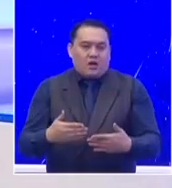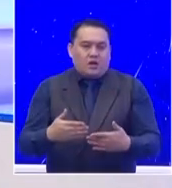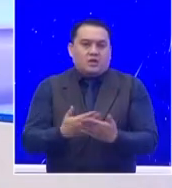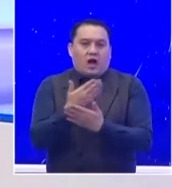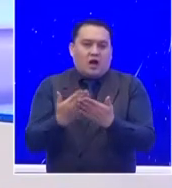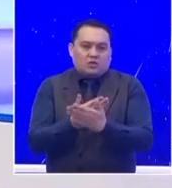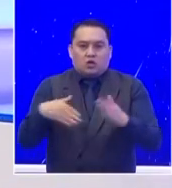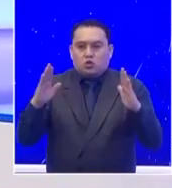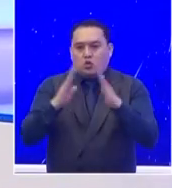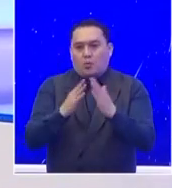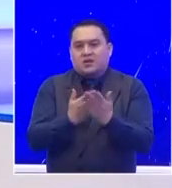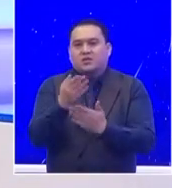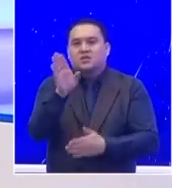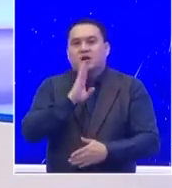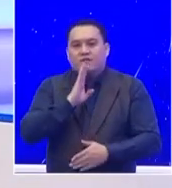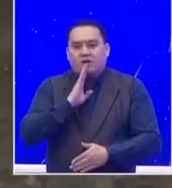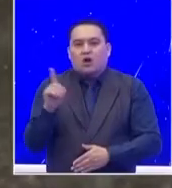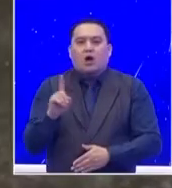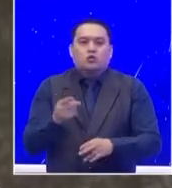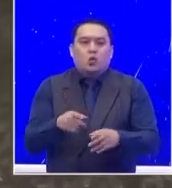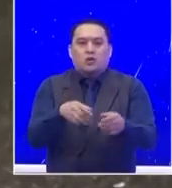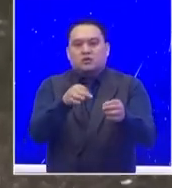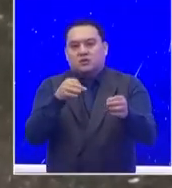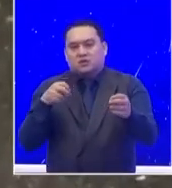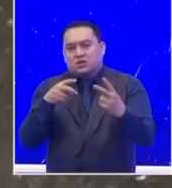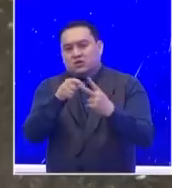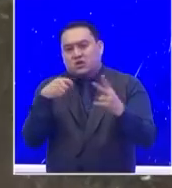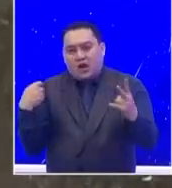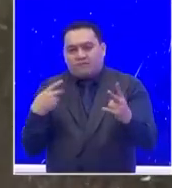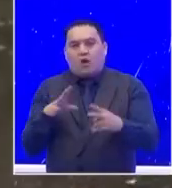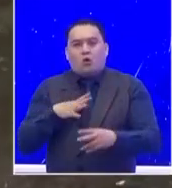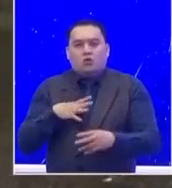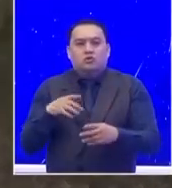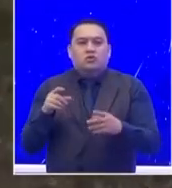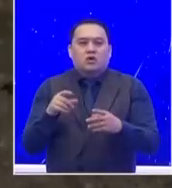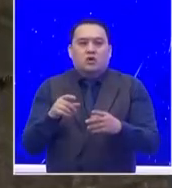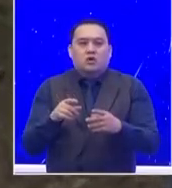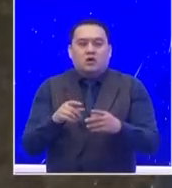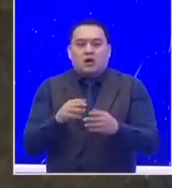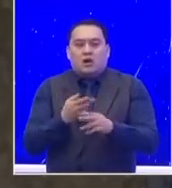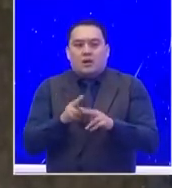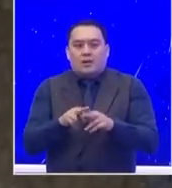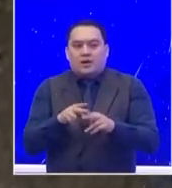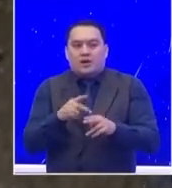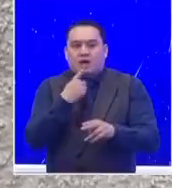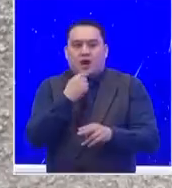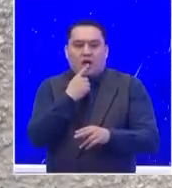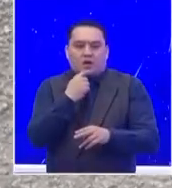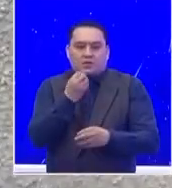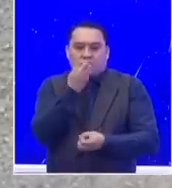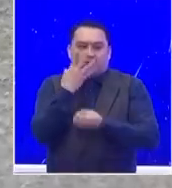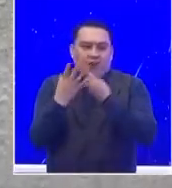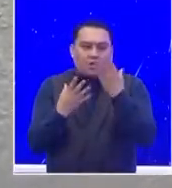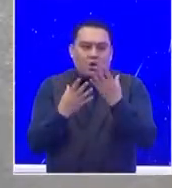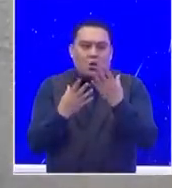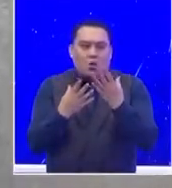стене дома изображена девочка, которая стреляет из рогатки, а над ней словно растекается пятно из красных цветов.